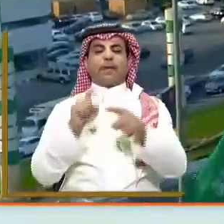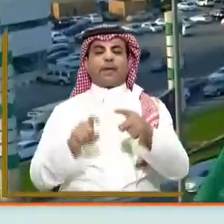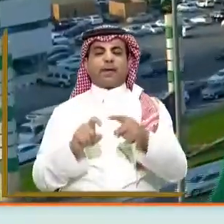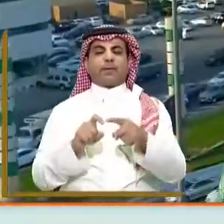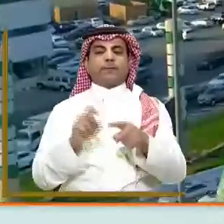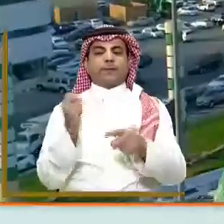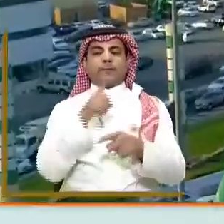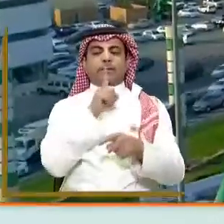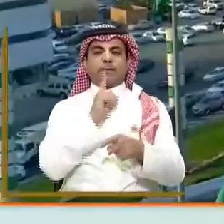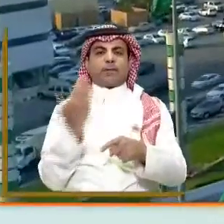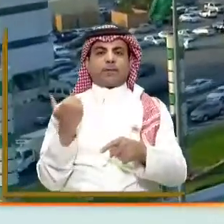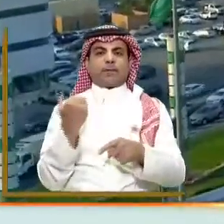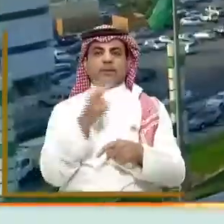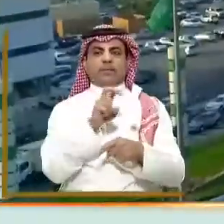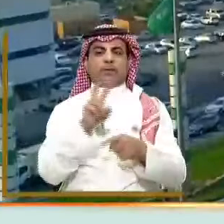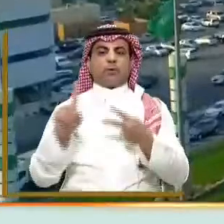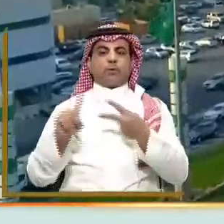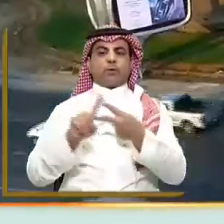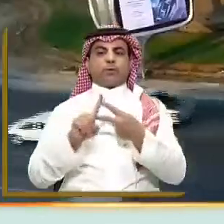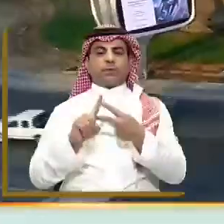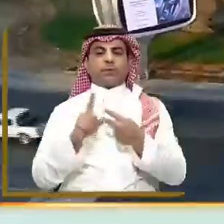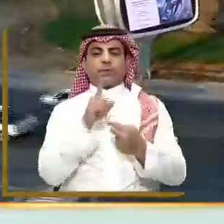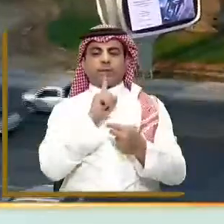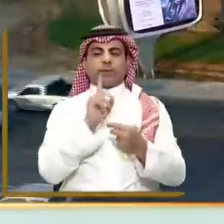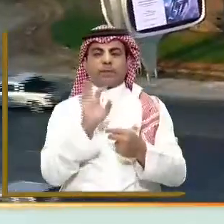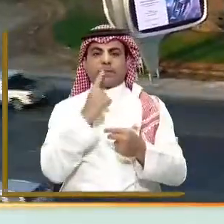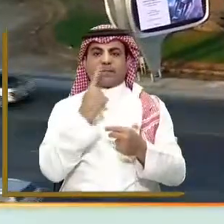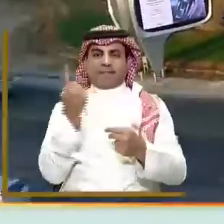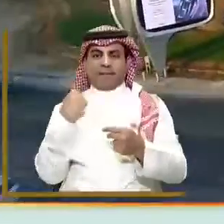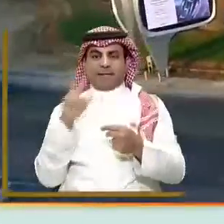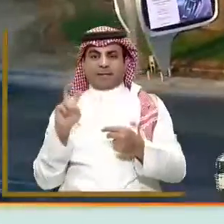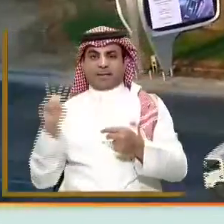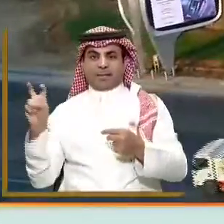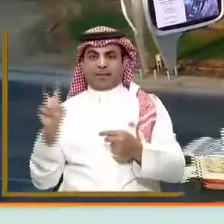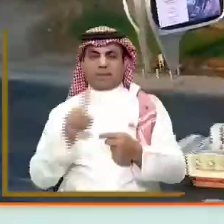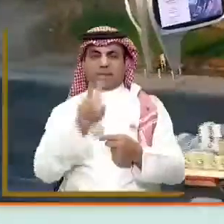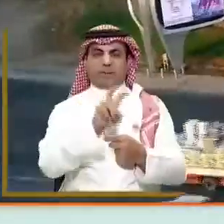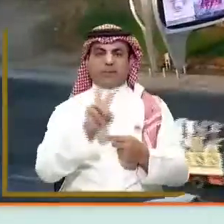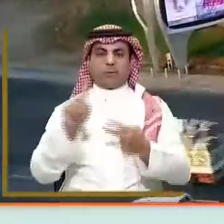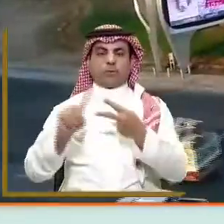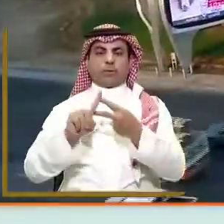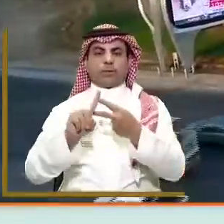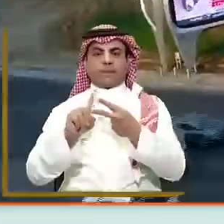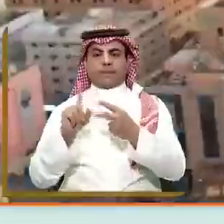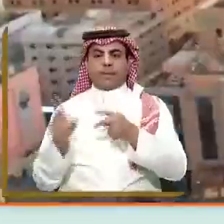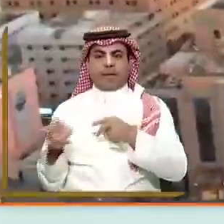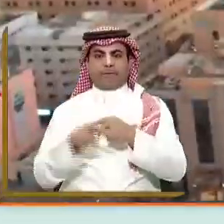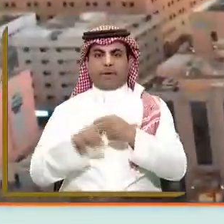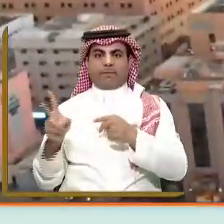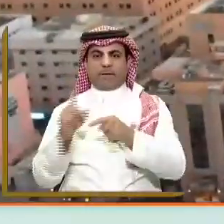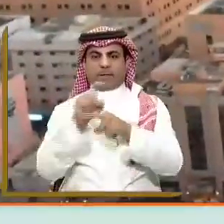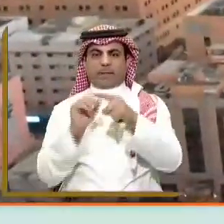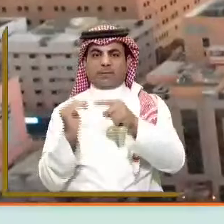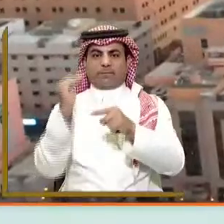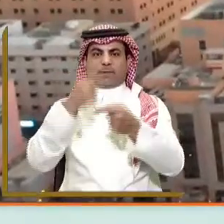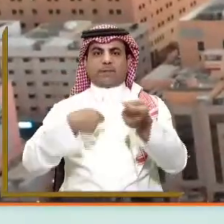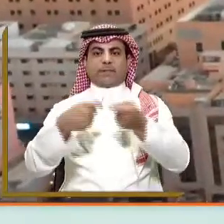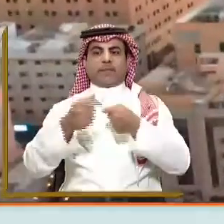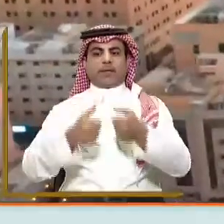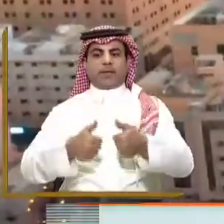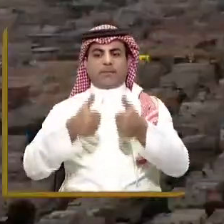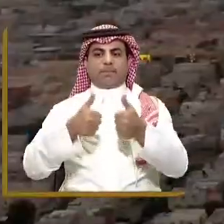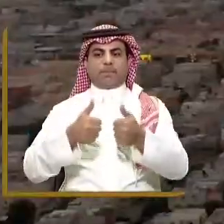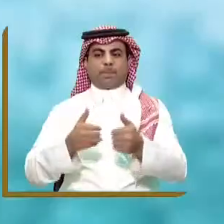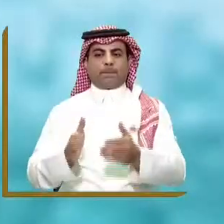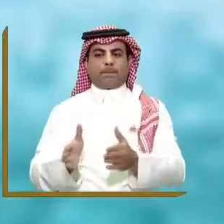26% في شهر نوفمبر 21 عن نفس الشهر من عام 2020 بعد أن سجلت 26 مليار ريال.